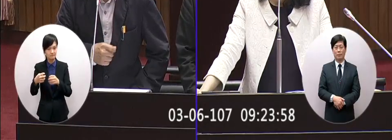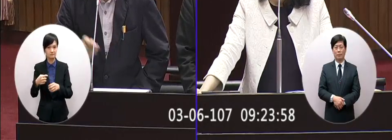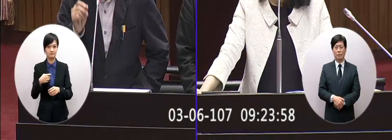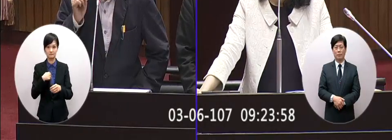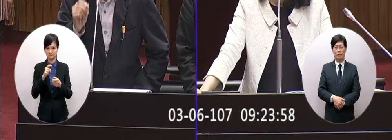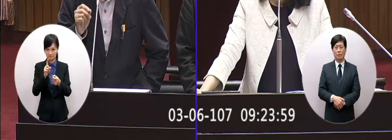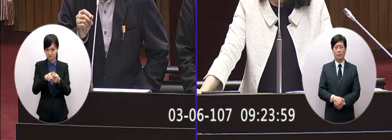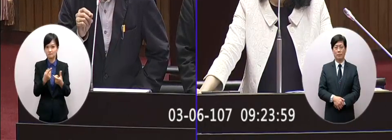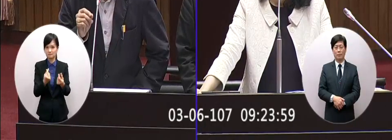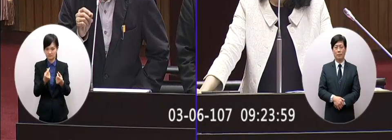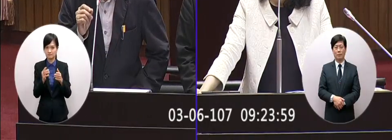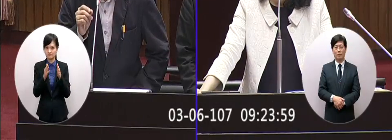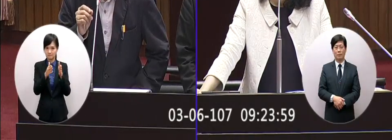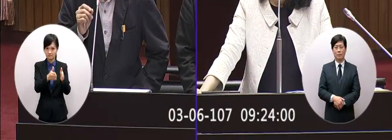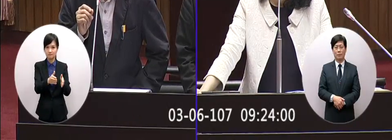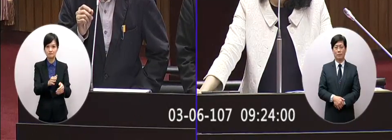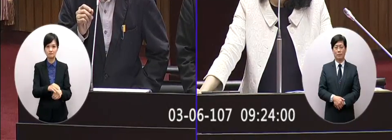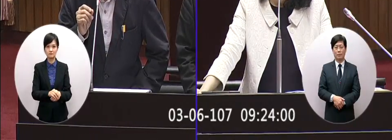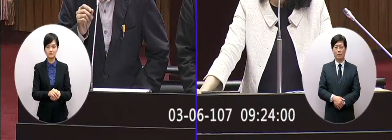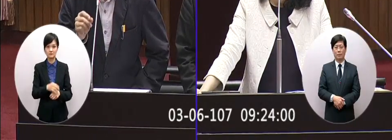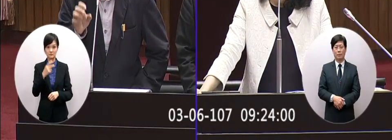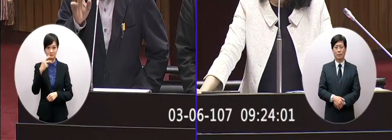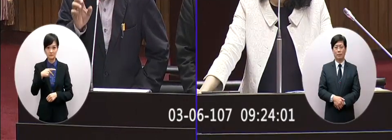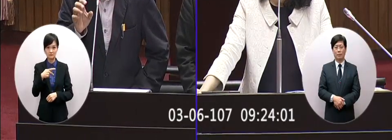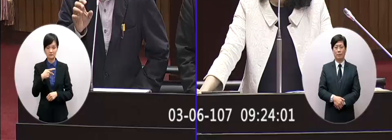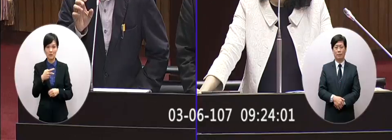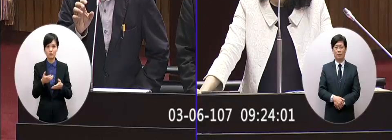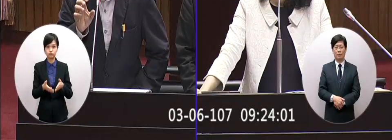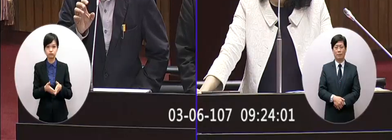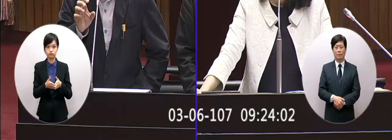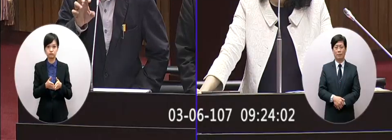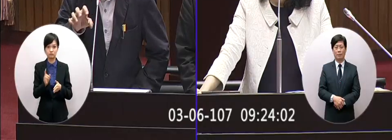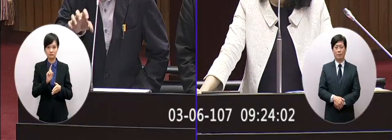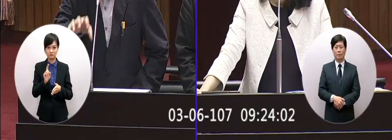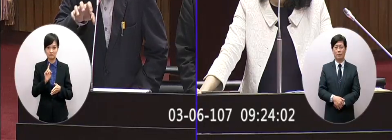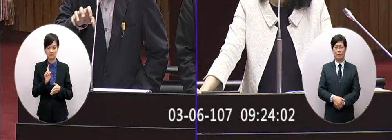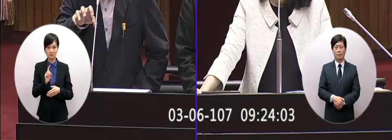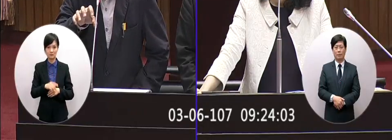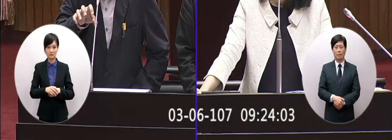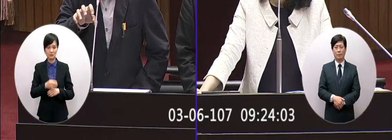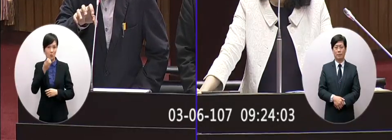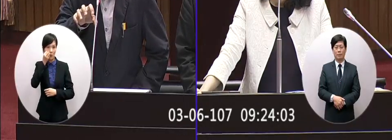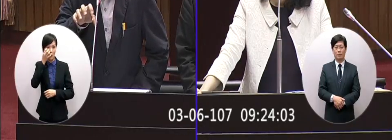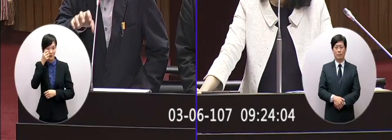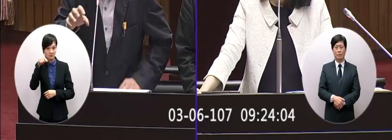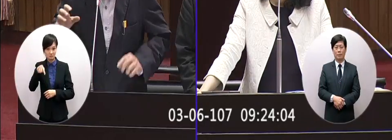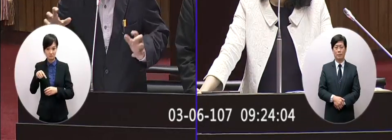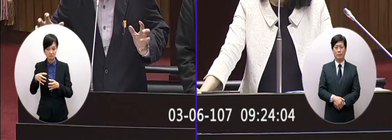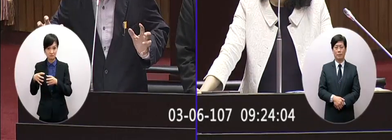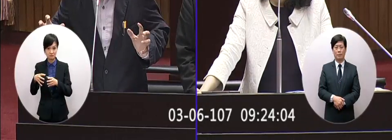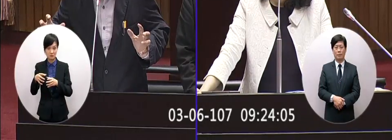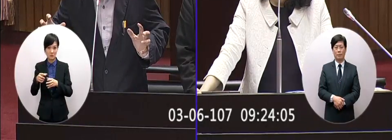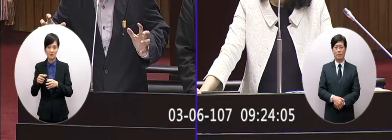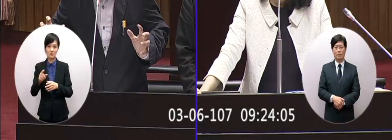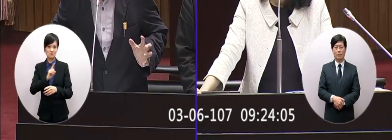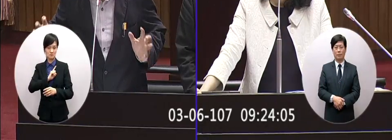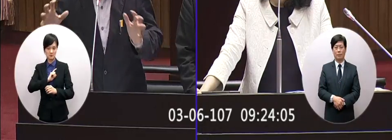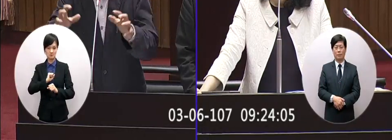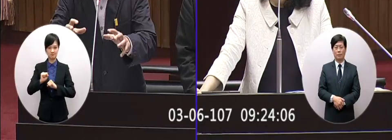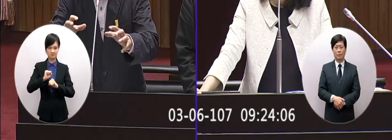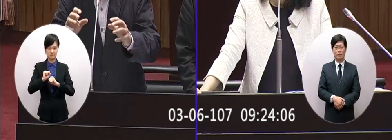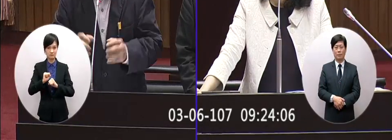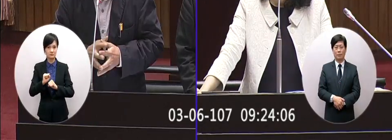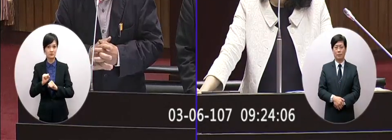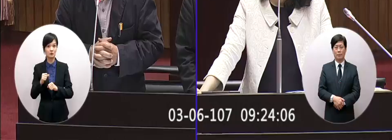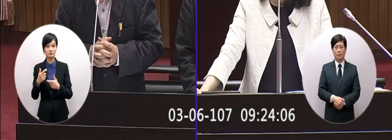方向在走。但是有一个重点就是花莲不是只有自力量能，要让其他的量